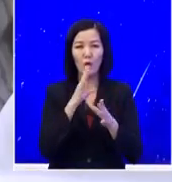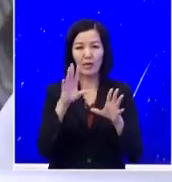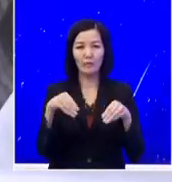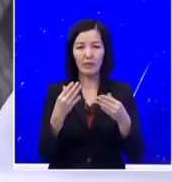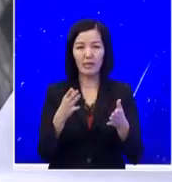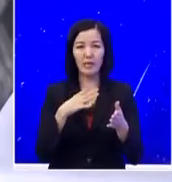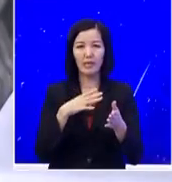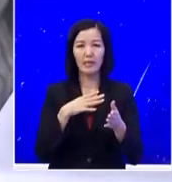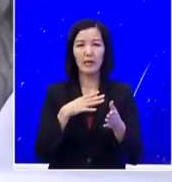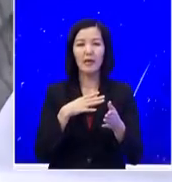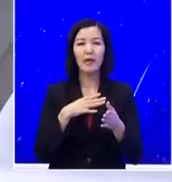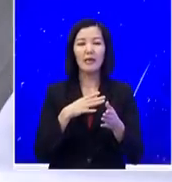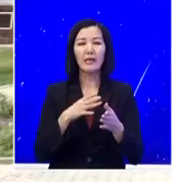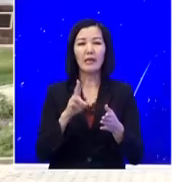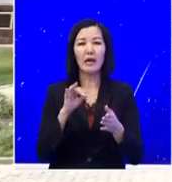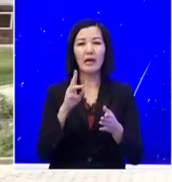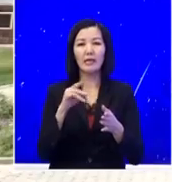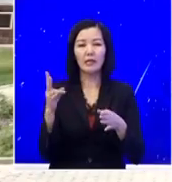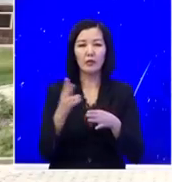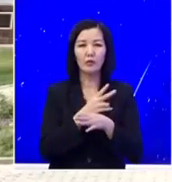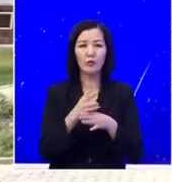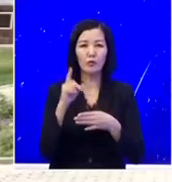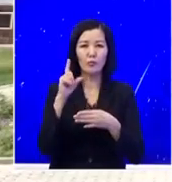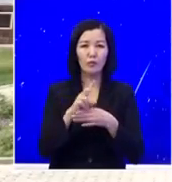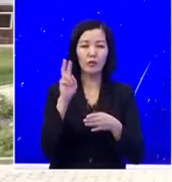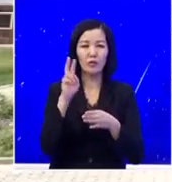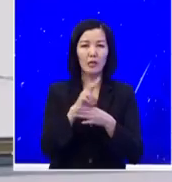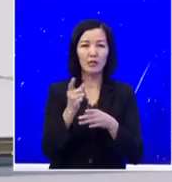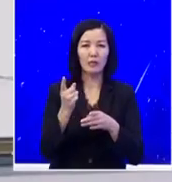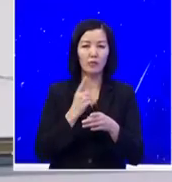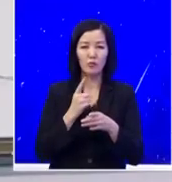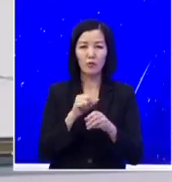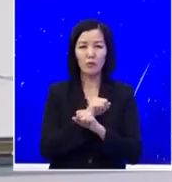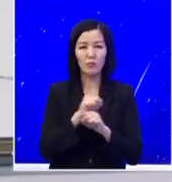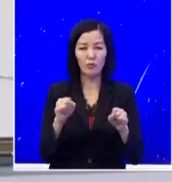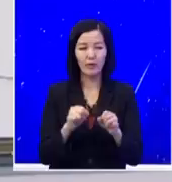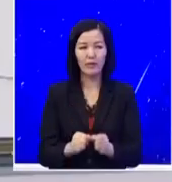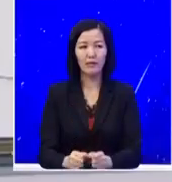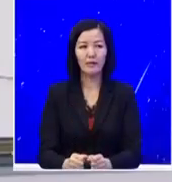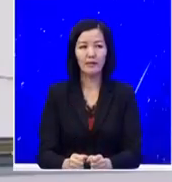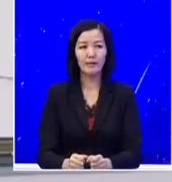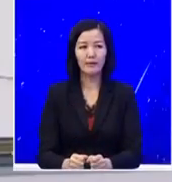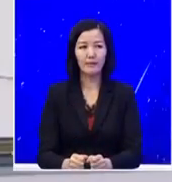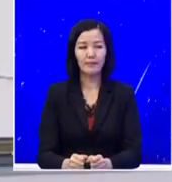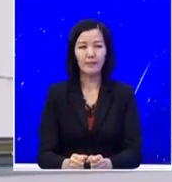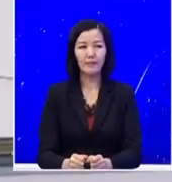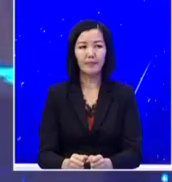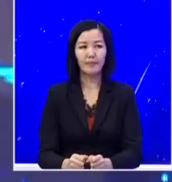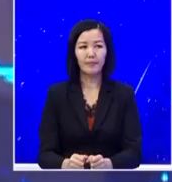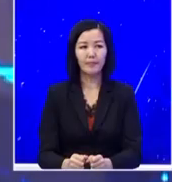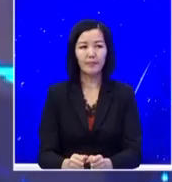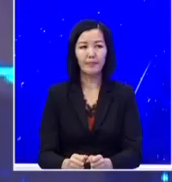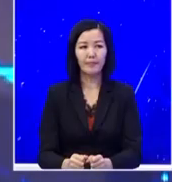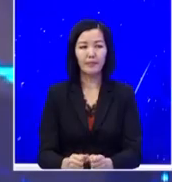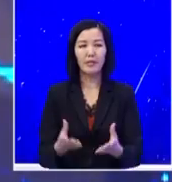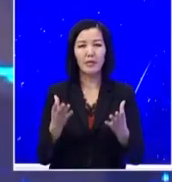ғажы биыл қадыр түнін мешітте қарсы алуға шектеу қойылғанын да айтты. Бас мүфти Наурызбай қажы Тағанұлы